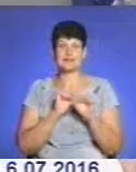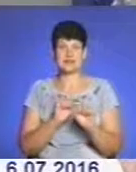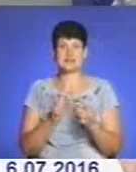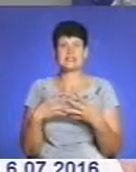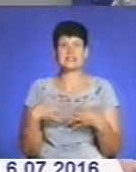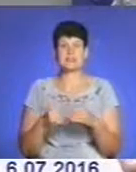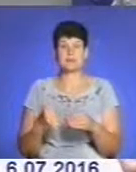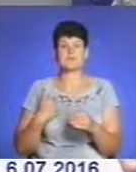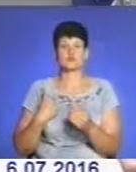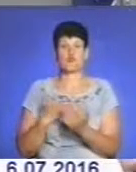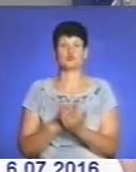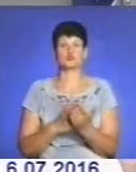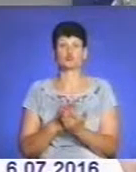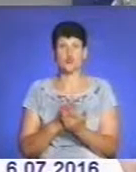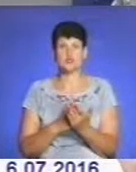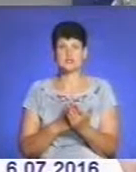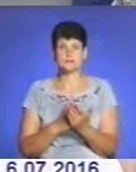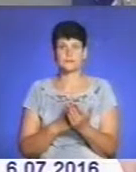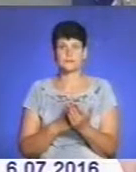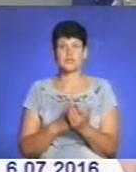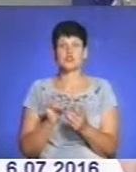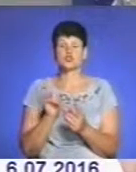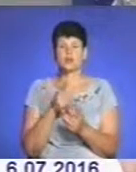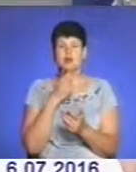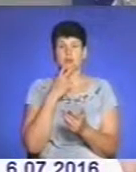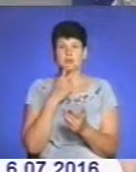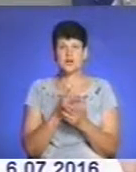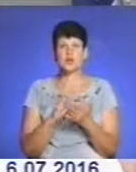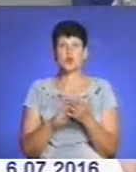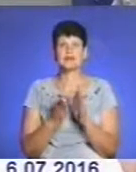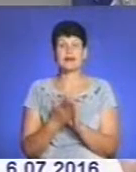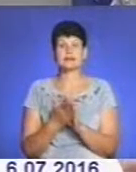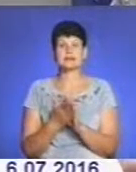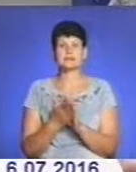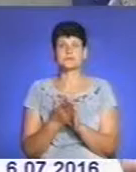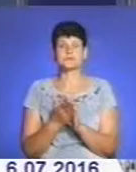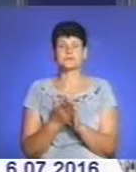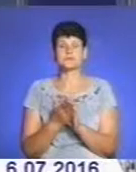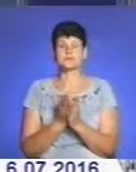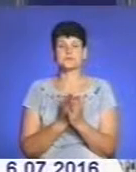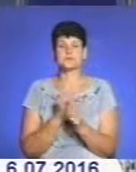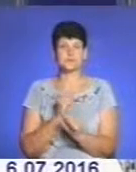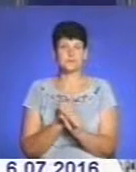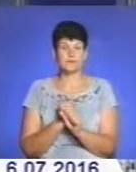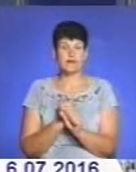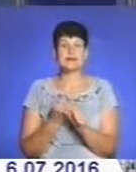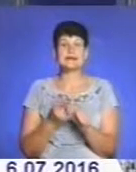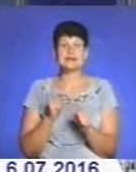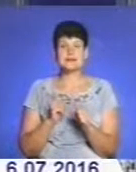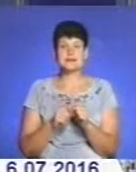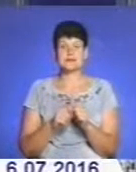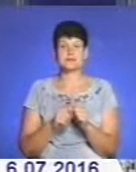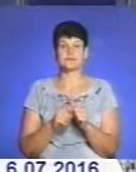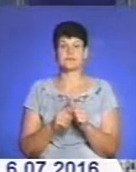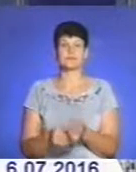військовослужбовців, що за собою передбачає контрактна служба. І в першу чергу це стали